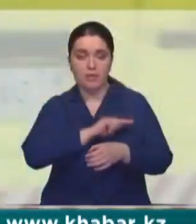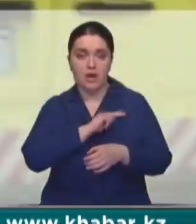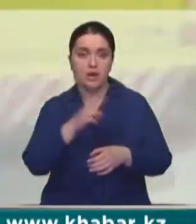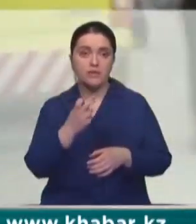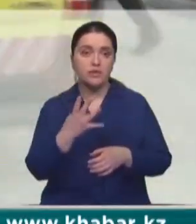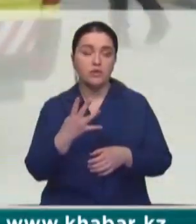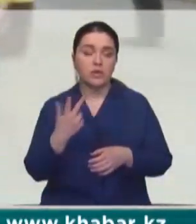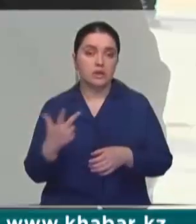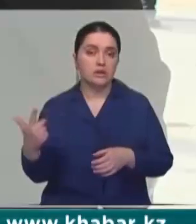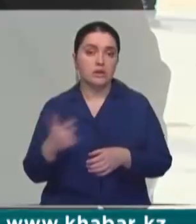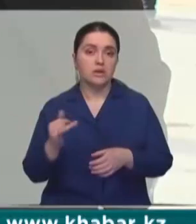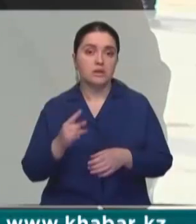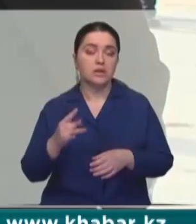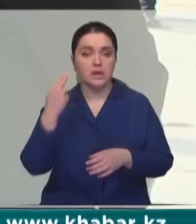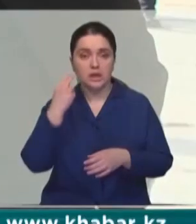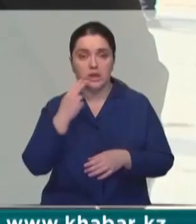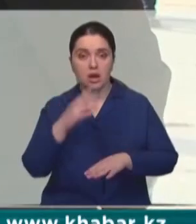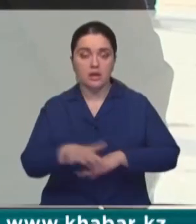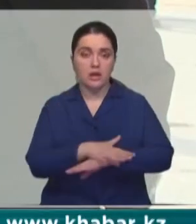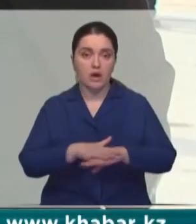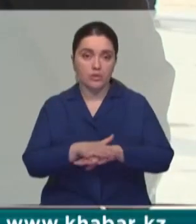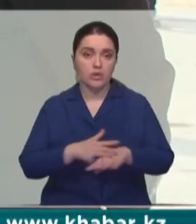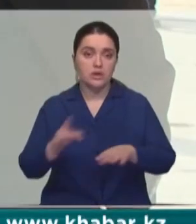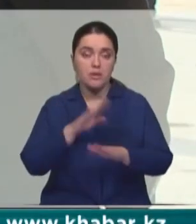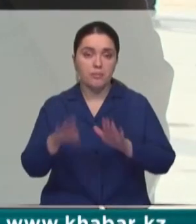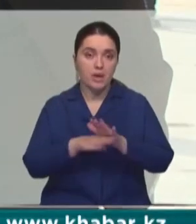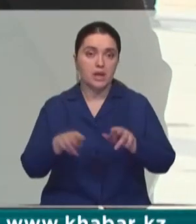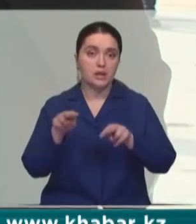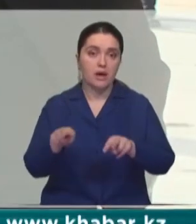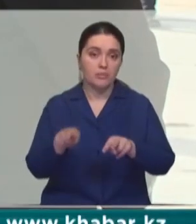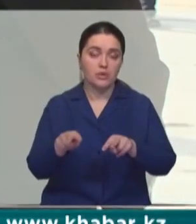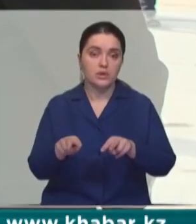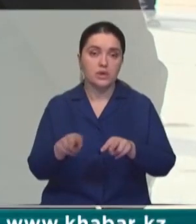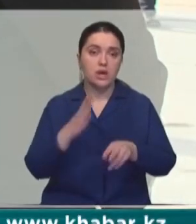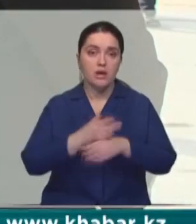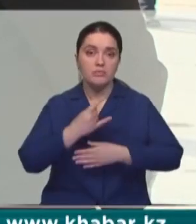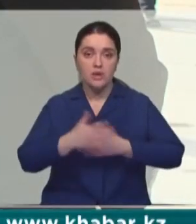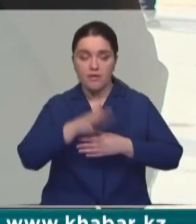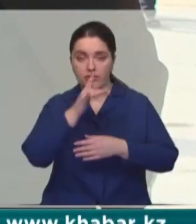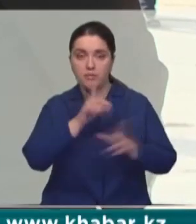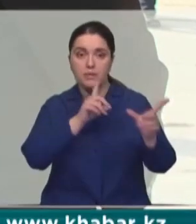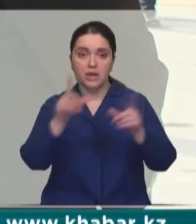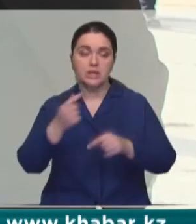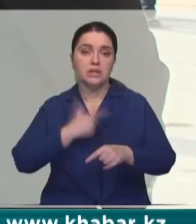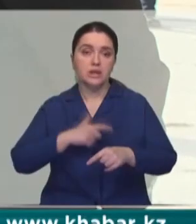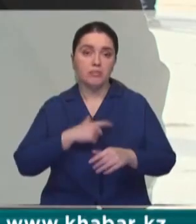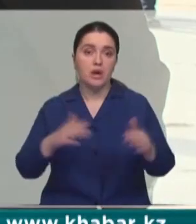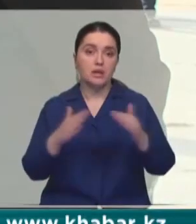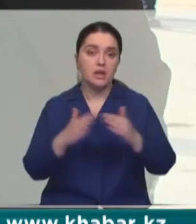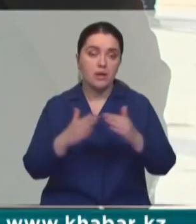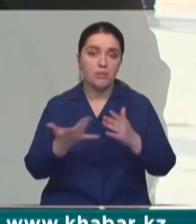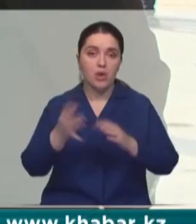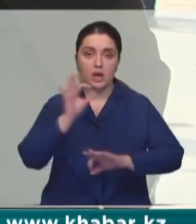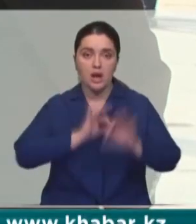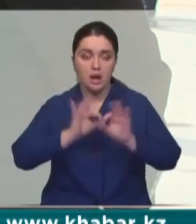243 гражданина из Китайской Народной Республики. Под наблюдение взяли тех, кто в ближайшее время ездил к себе домой. Всеми ли